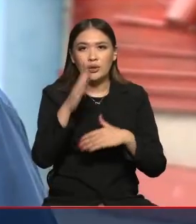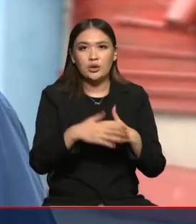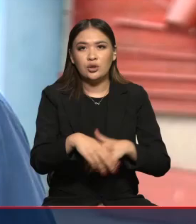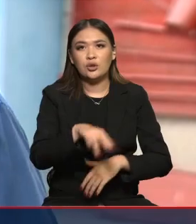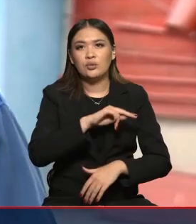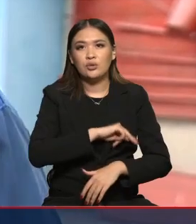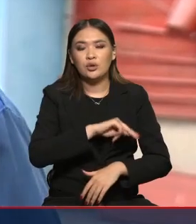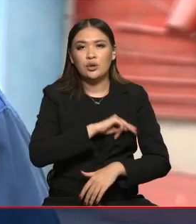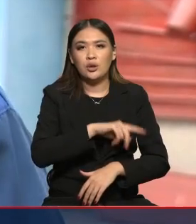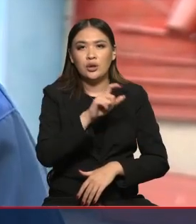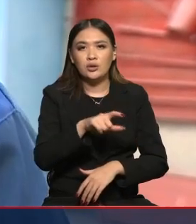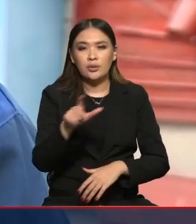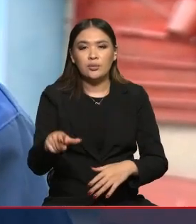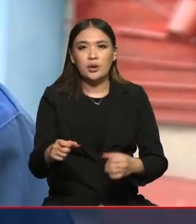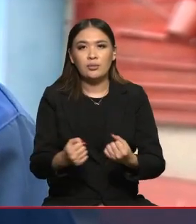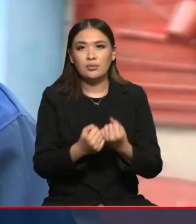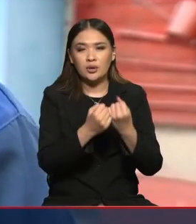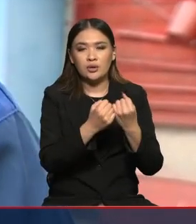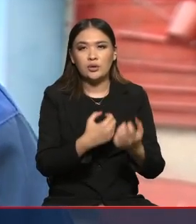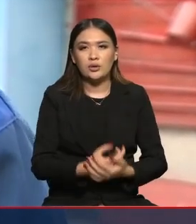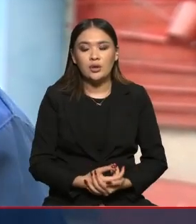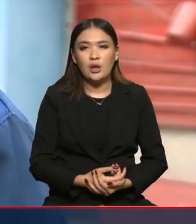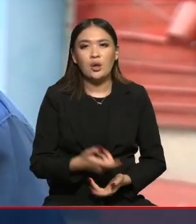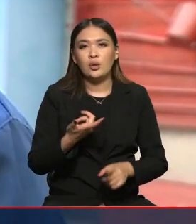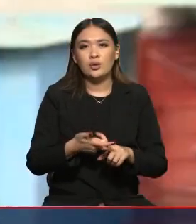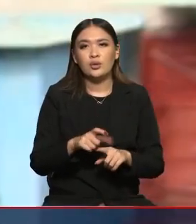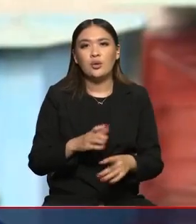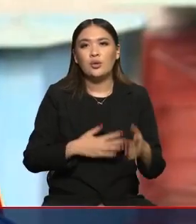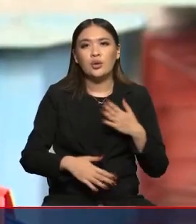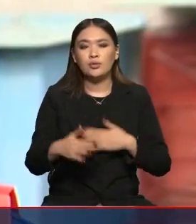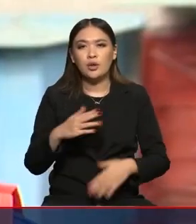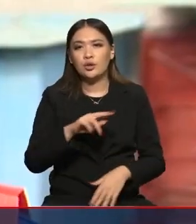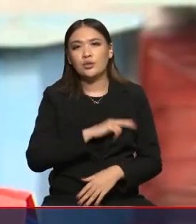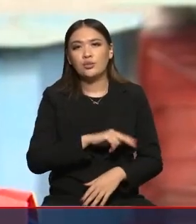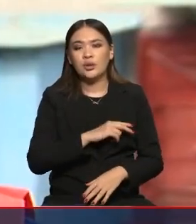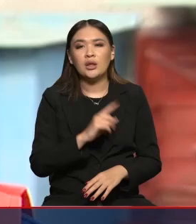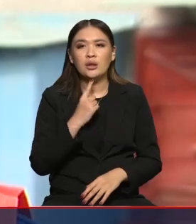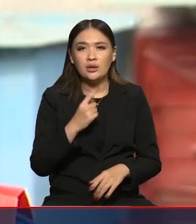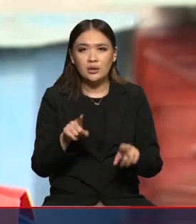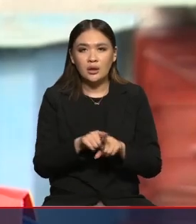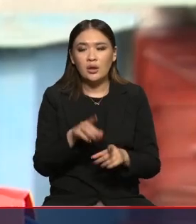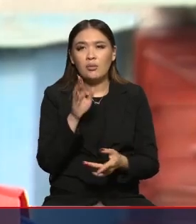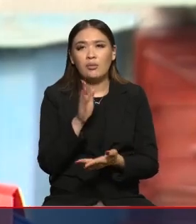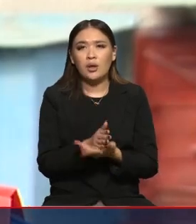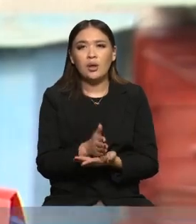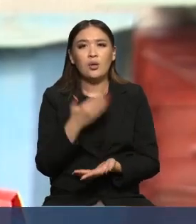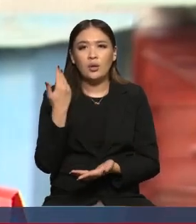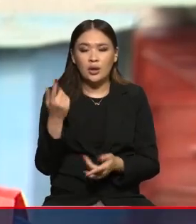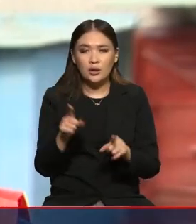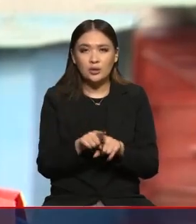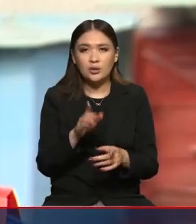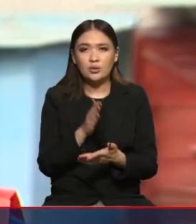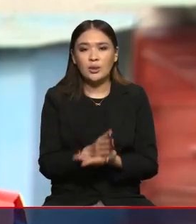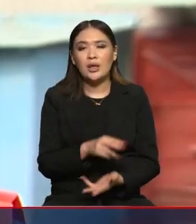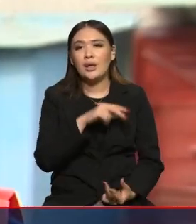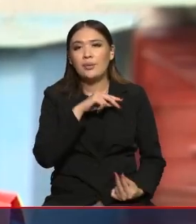жұмысшылар мәртебесін көтеріп атыр, жолдауында сондай жол. Өте қуанып қалдық оған. Жұмысымыздың қиындығы да бар, оңайы да бар, бірақ